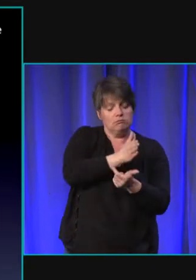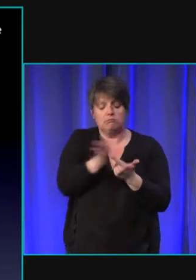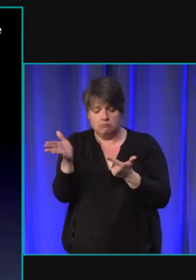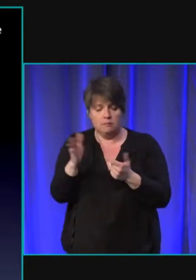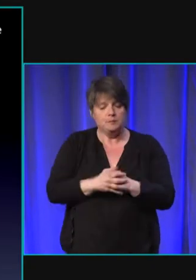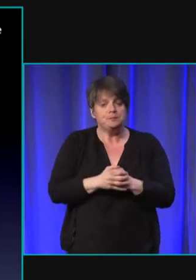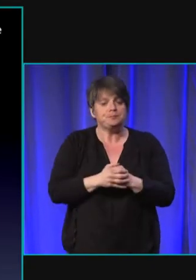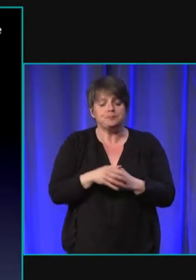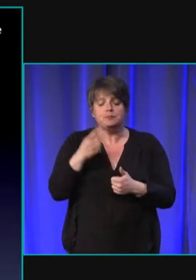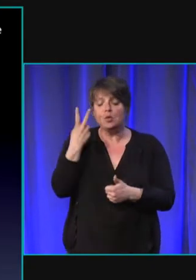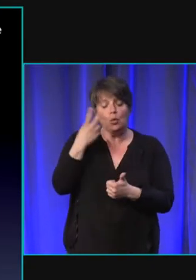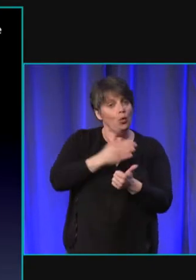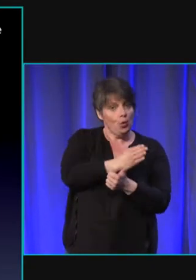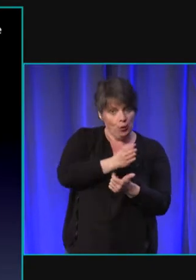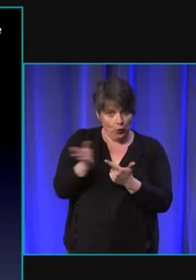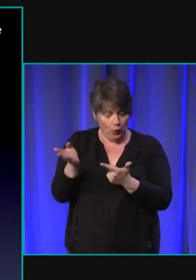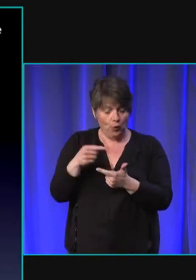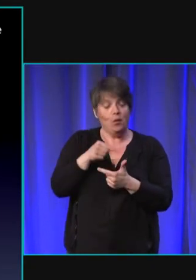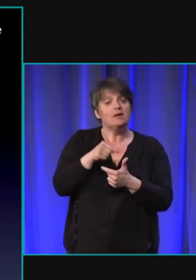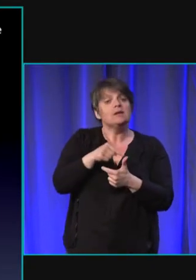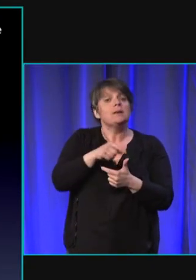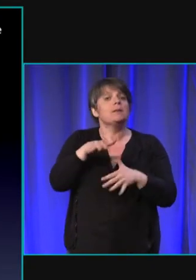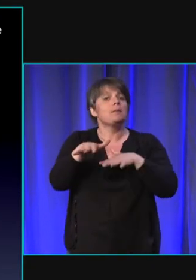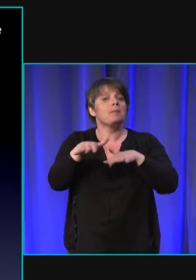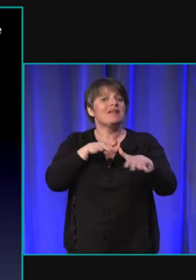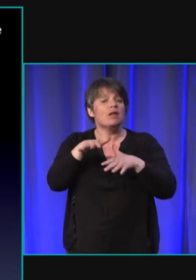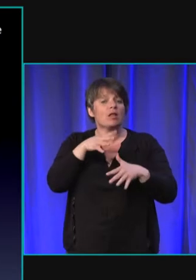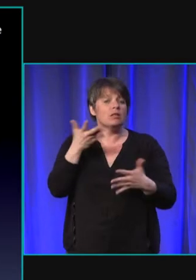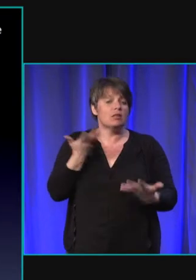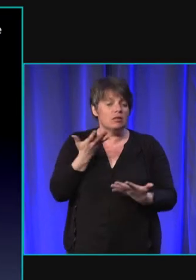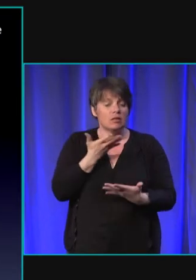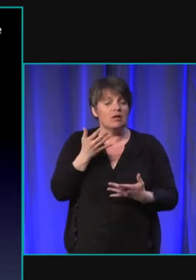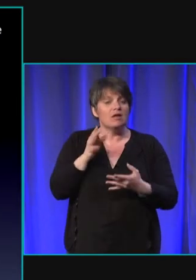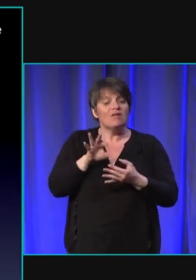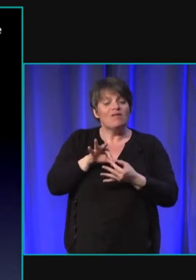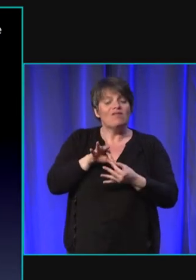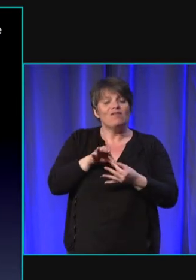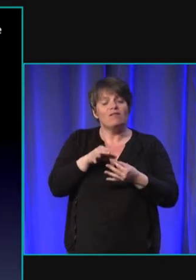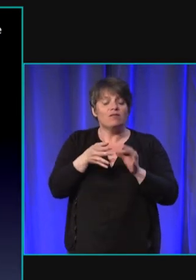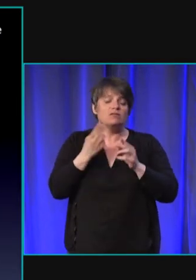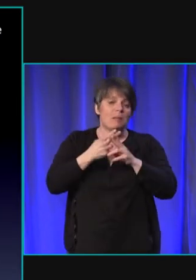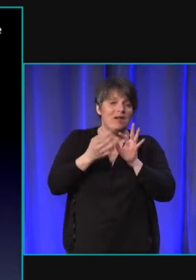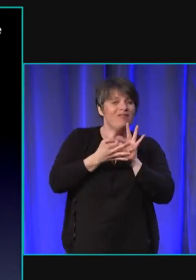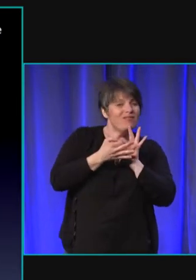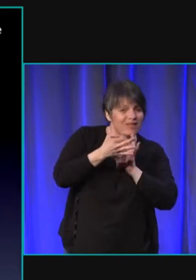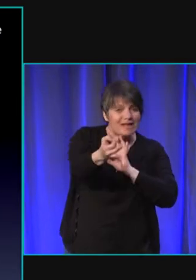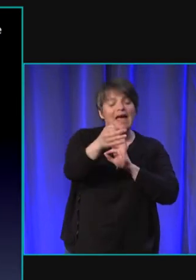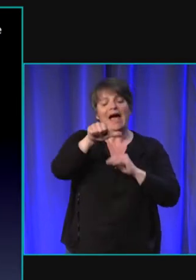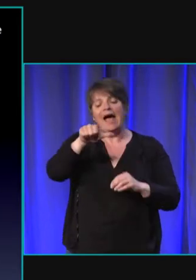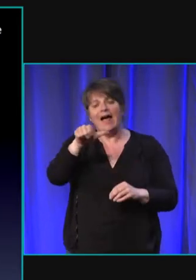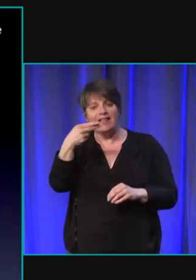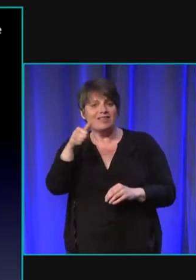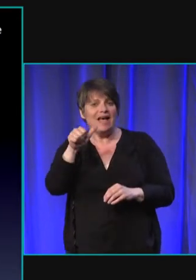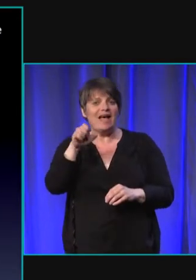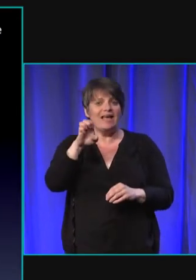Et parmi ces deux voies, vous avez celle-ci notamment qu'on appelle la filière anaérobie lactique. C'est la filière en fait qui